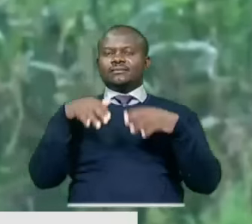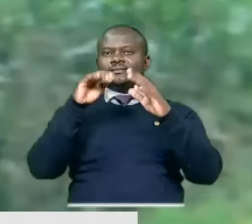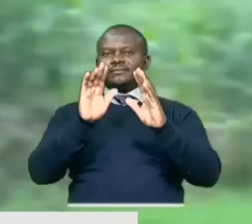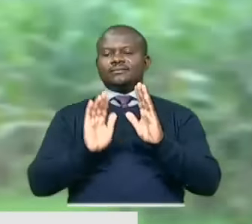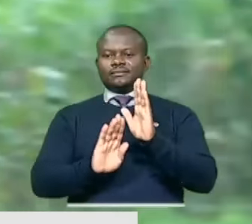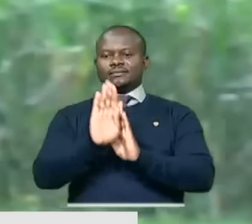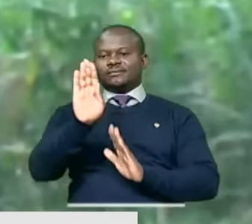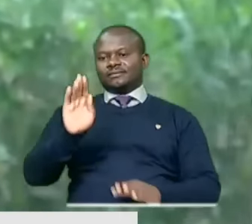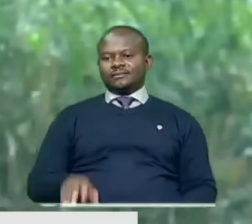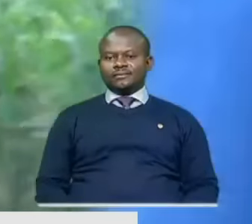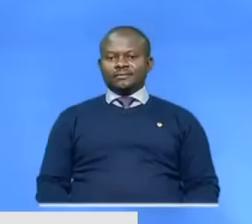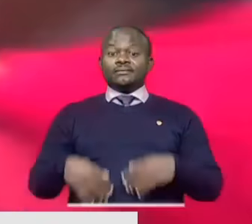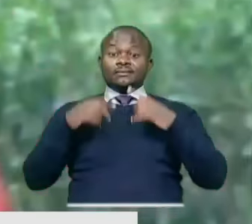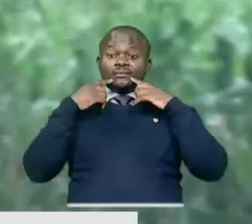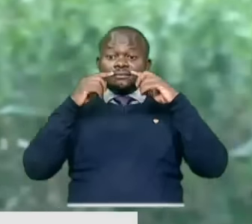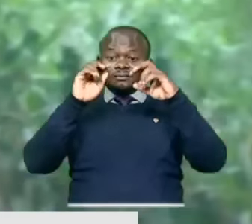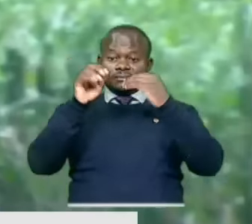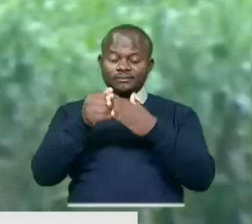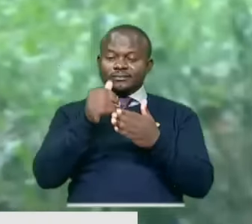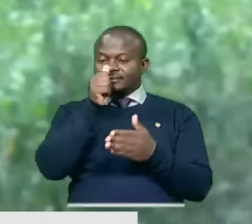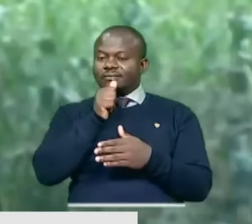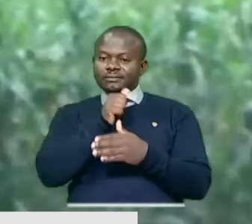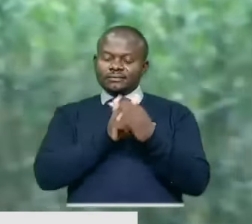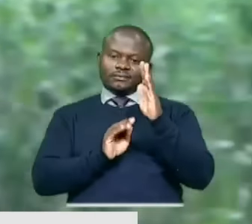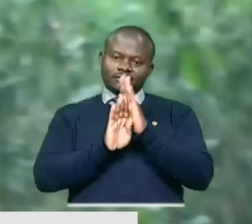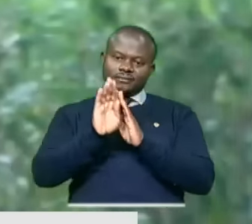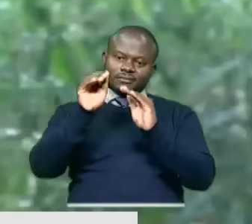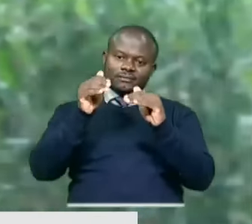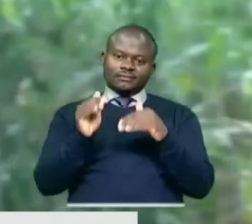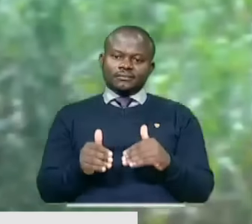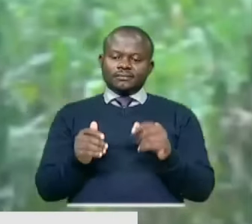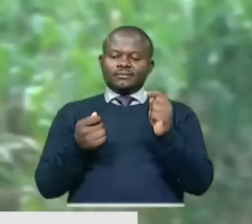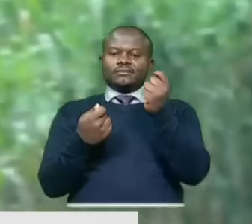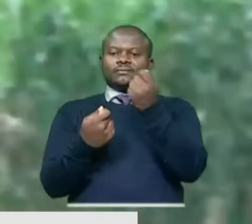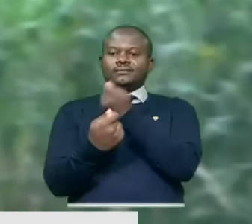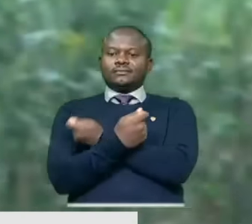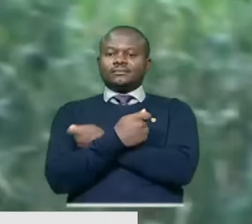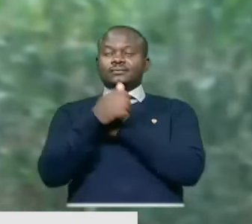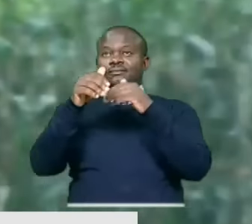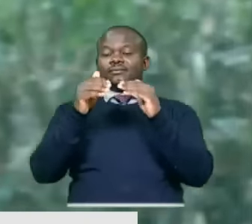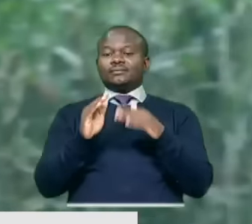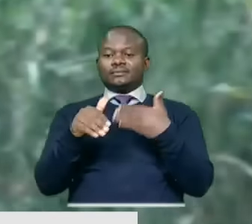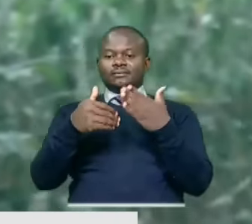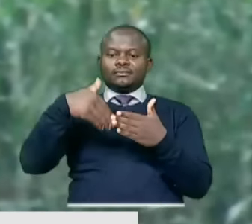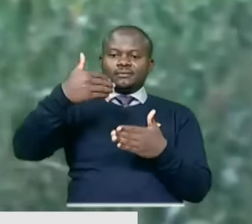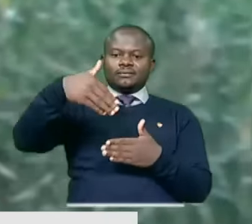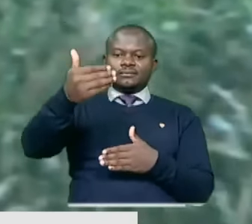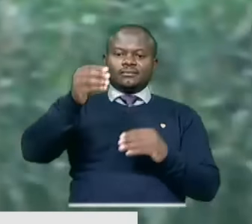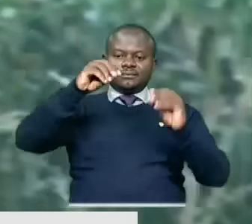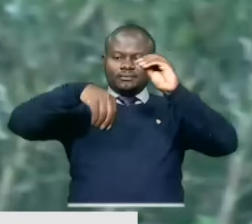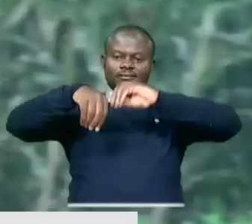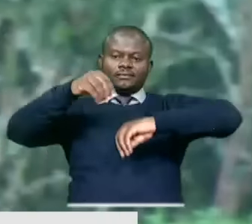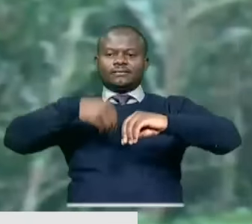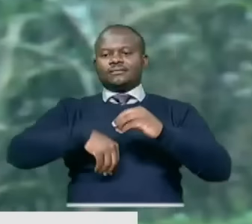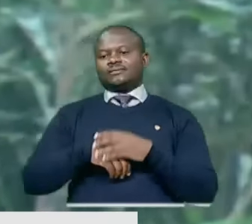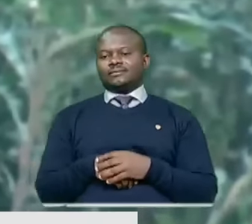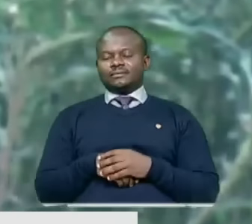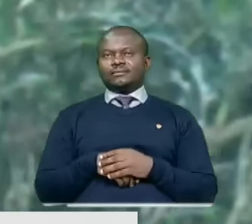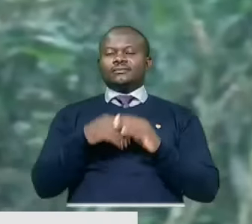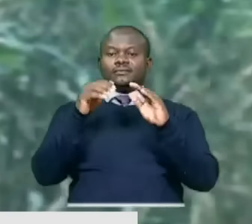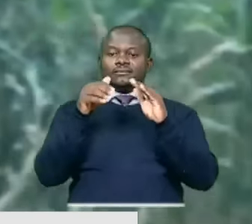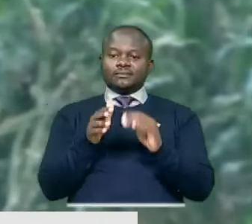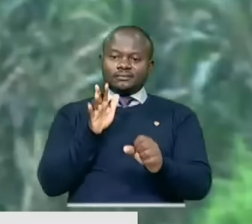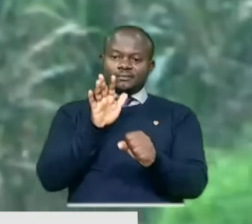n'iterambere bavuga ko ibanga ryo gutera imbere mu buhinzi ari uguhinduranya ibihingwa no guhorana umusaruro ku bahinzi